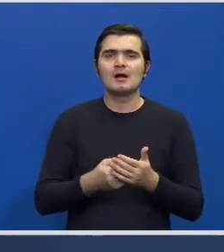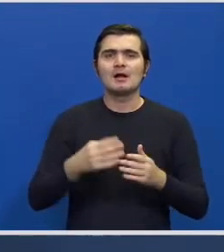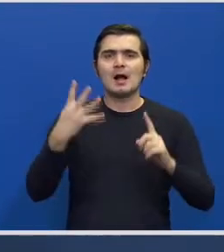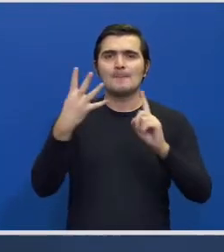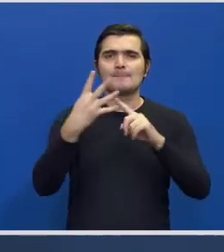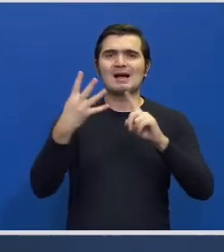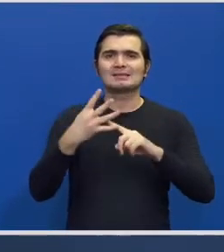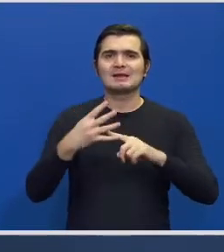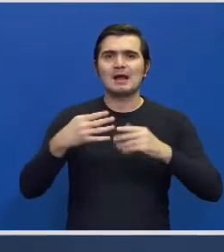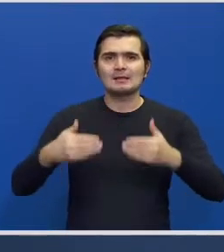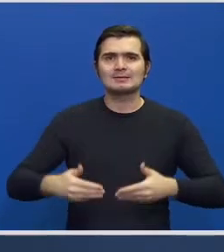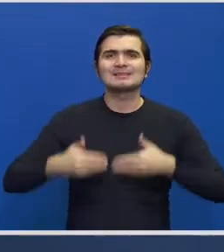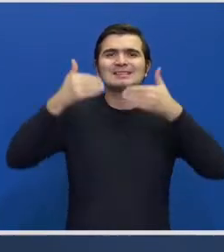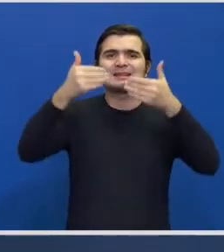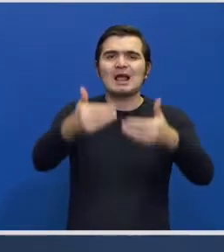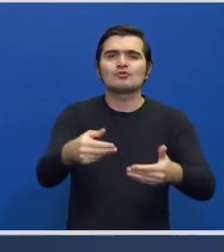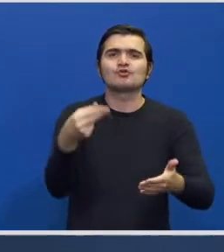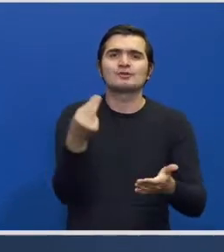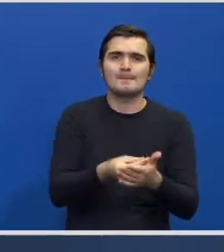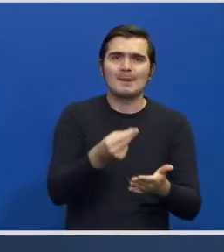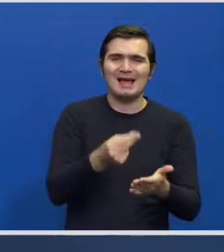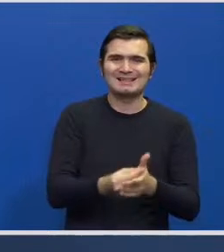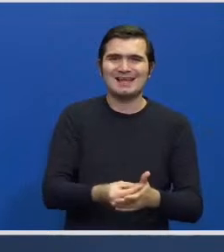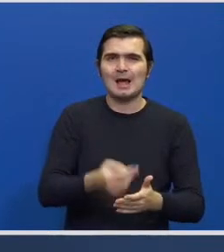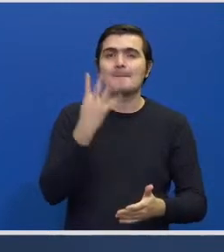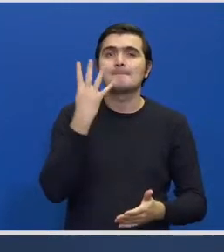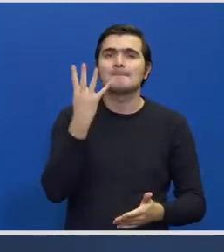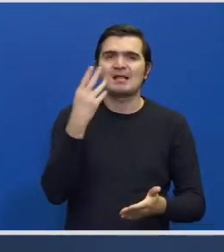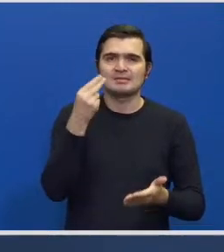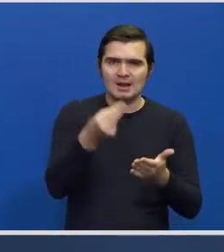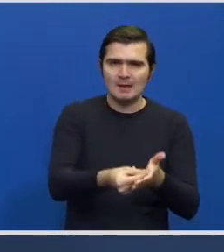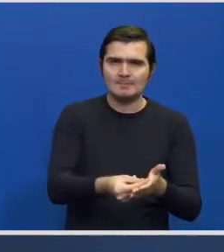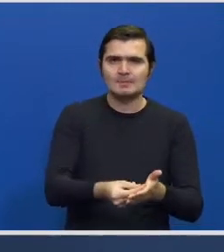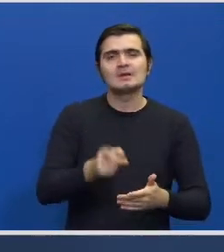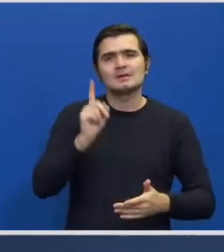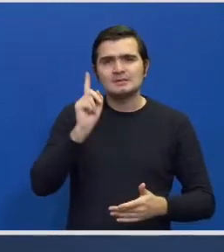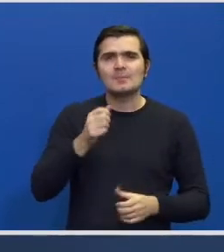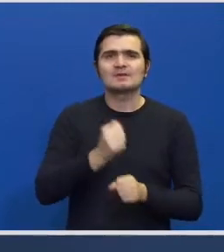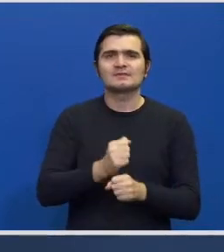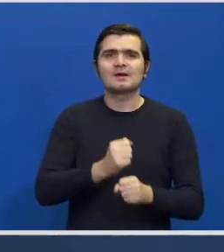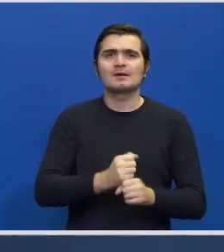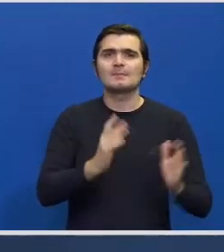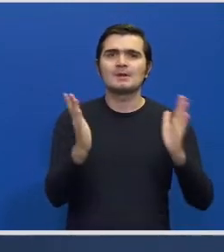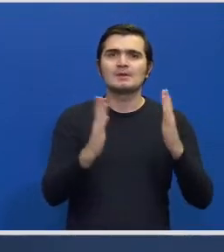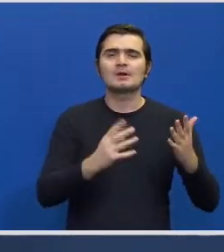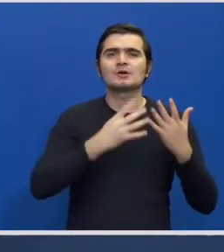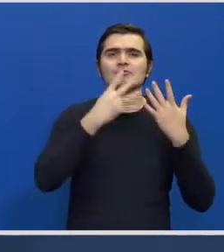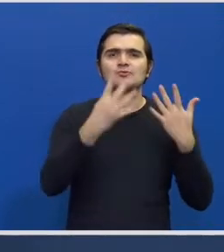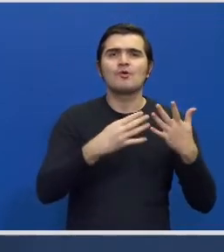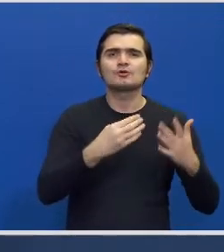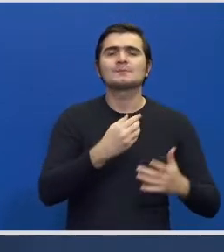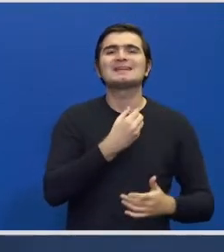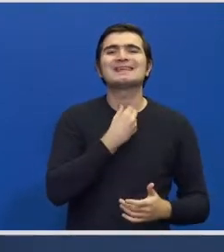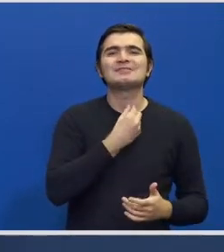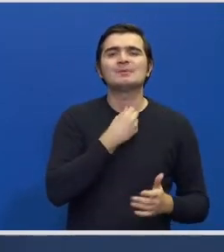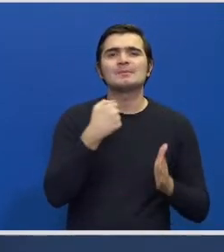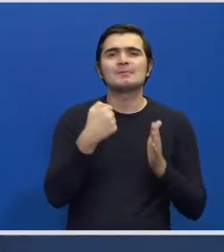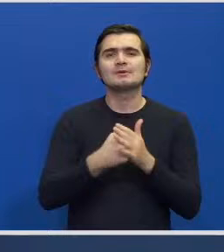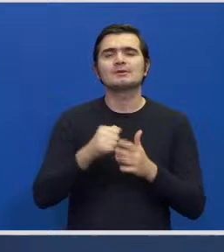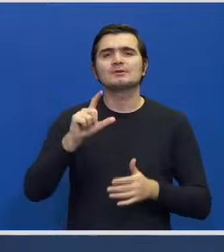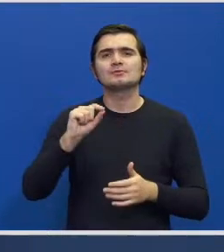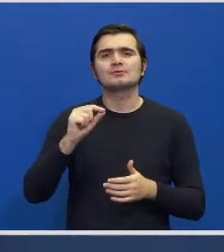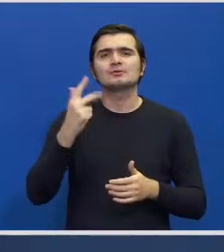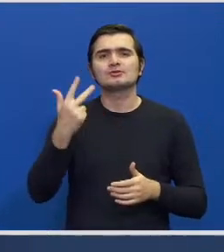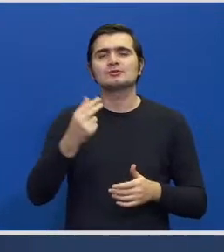a patra de acordare a cardului de alimente să aibă loc în perioada